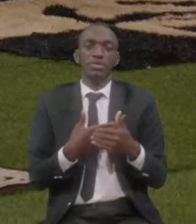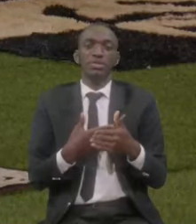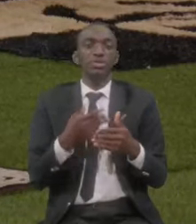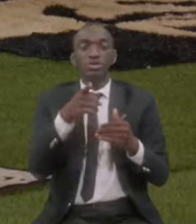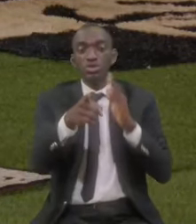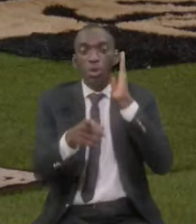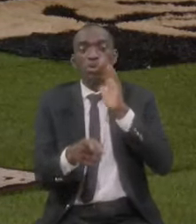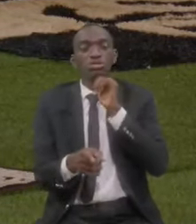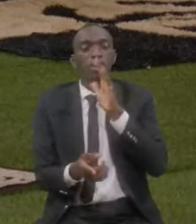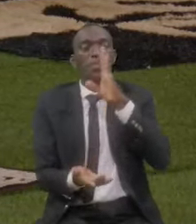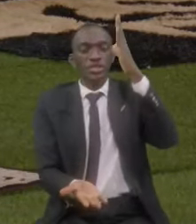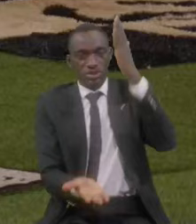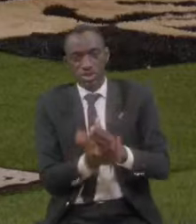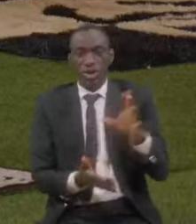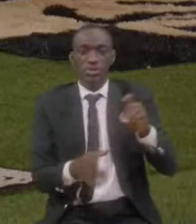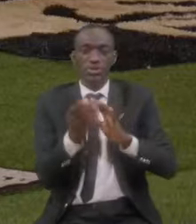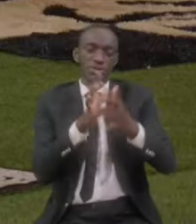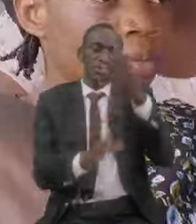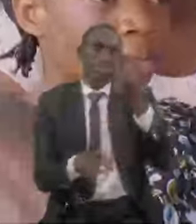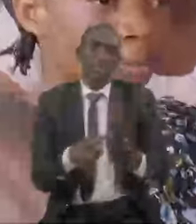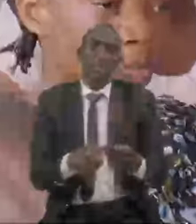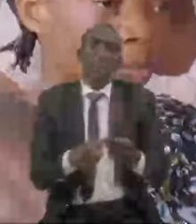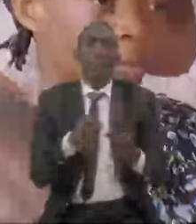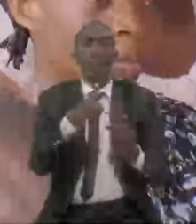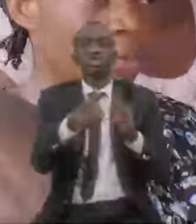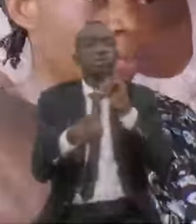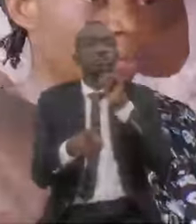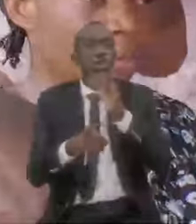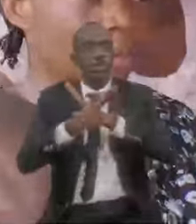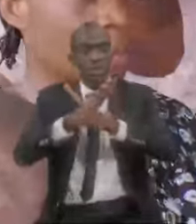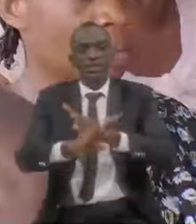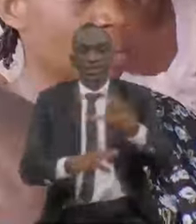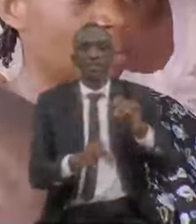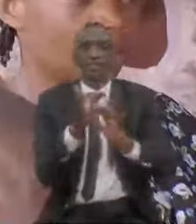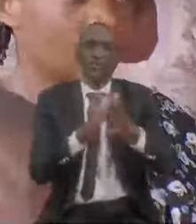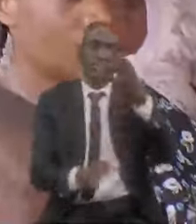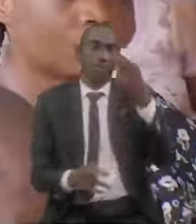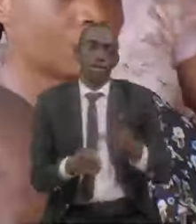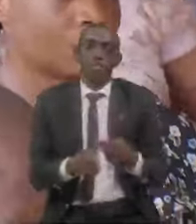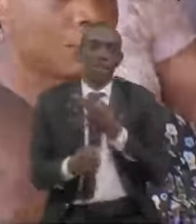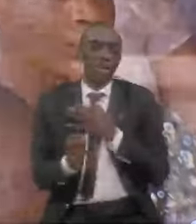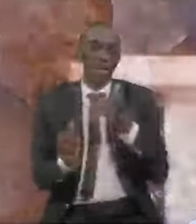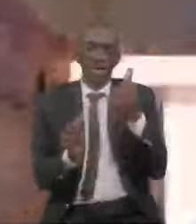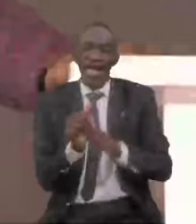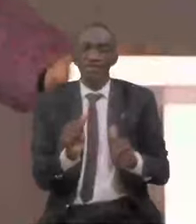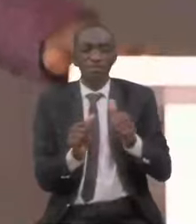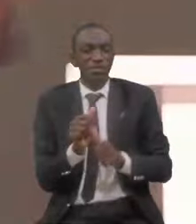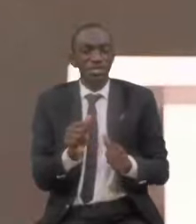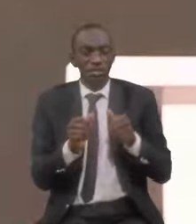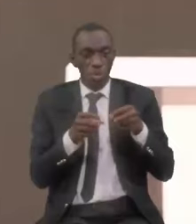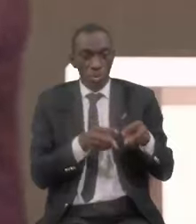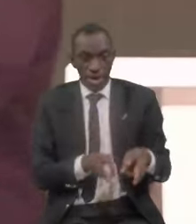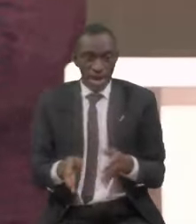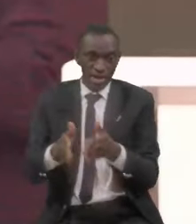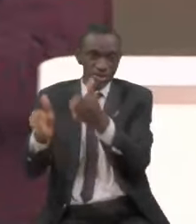Rien ne pourra t'arrêter. Rien ne pourra t'empêcher d'évoluer. Et dans chaque direction que Dieu